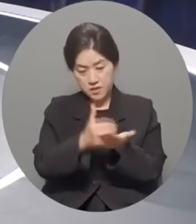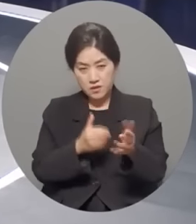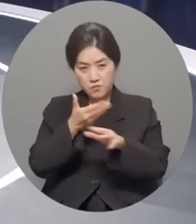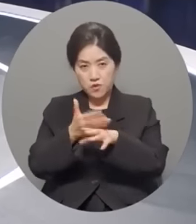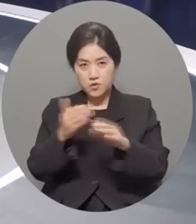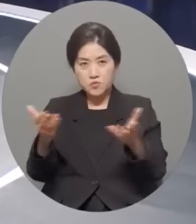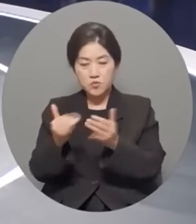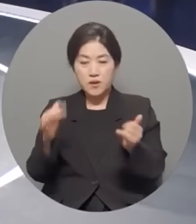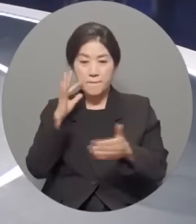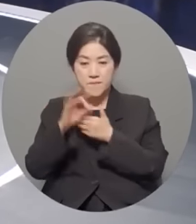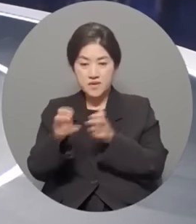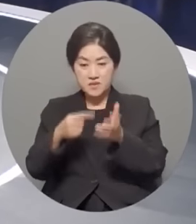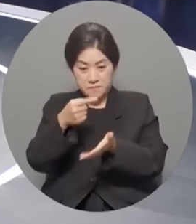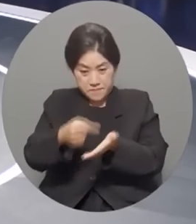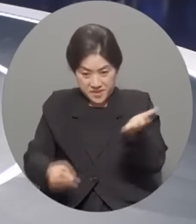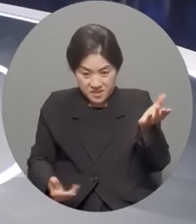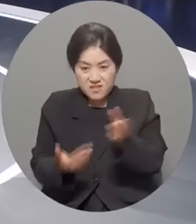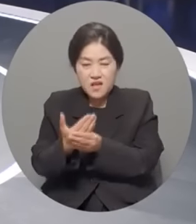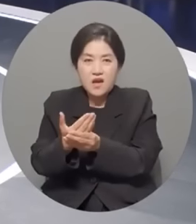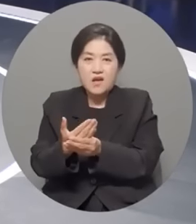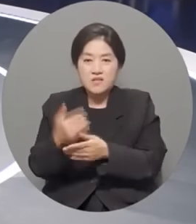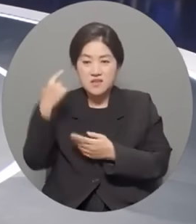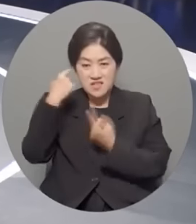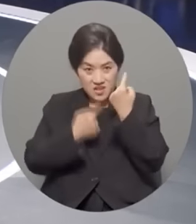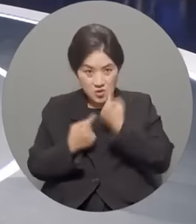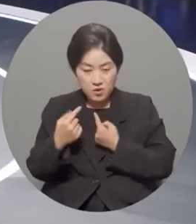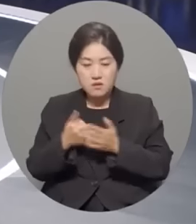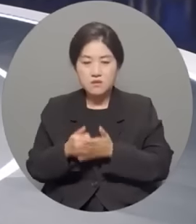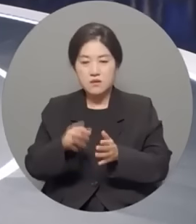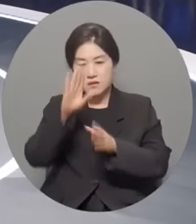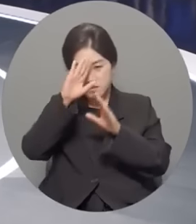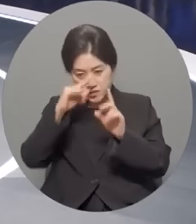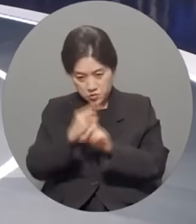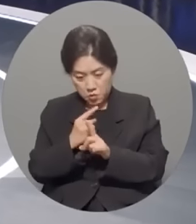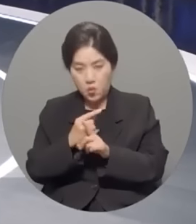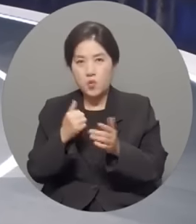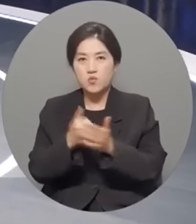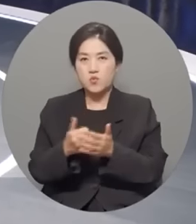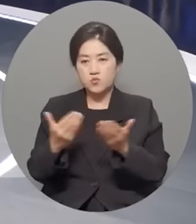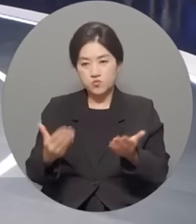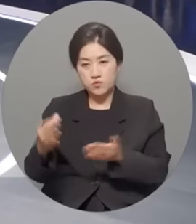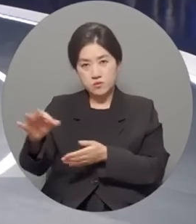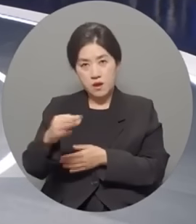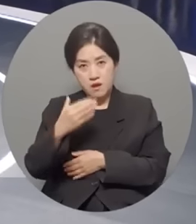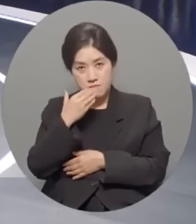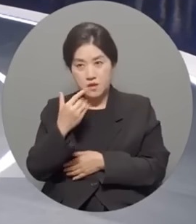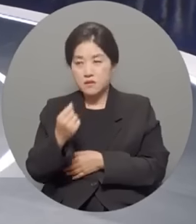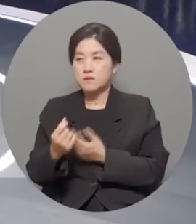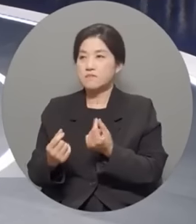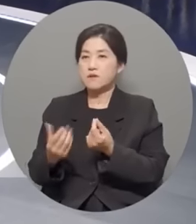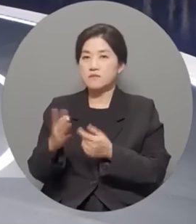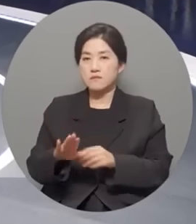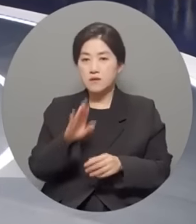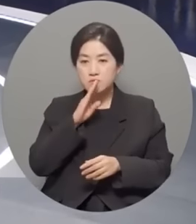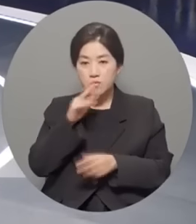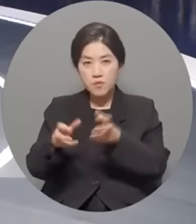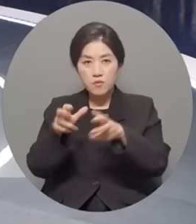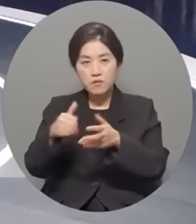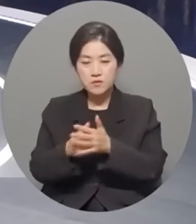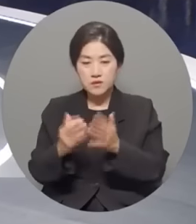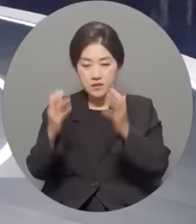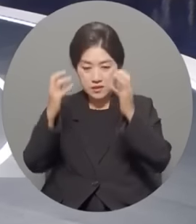만약에 산업 재해를 당하게 되면 어 치료비나 휴업 급여를 받을 수 있는 거잖아요네 그렇습니다 자 그런데 실제 현장에서는이 산재 처리가 이렇게